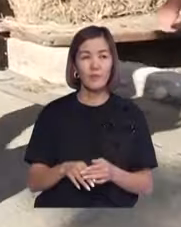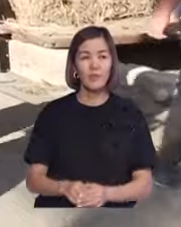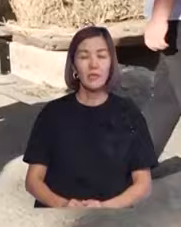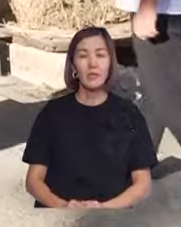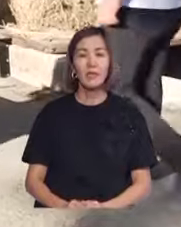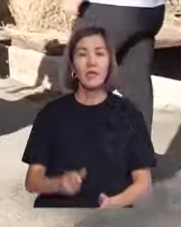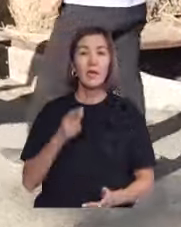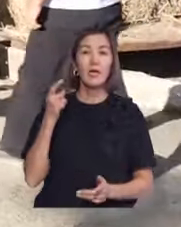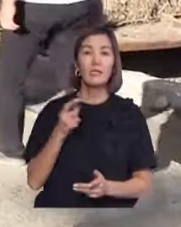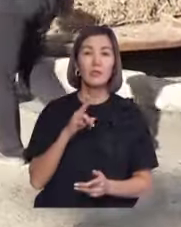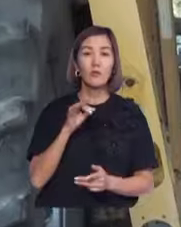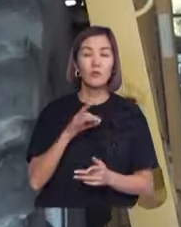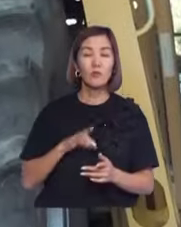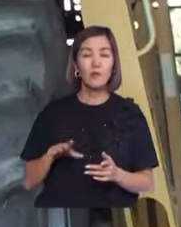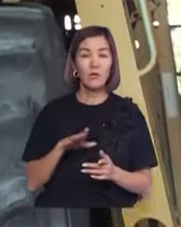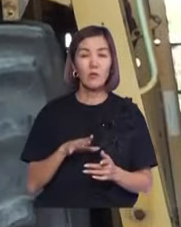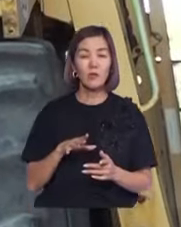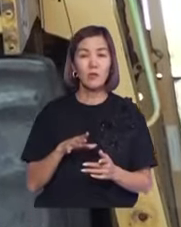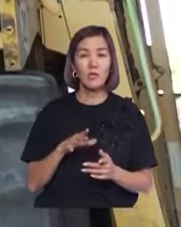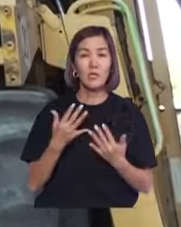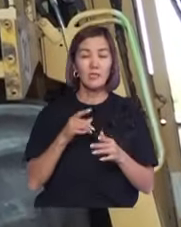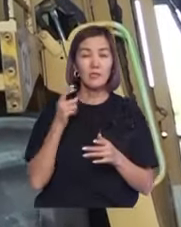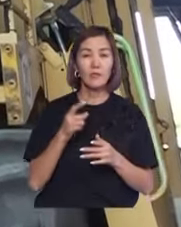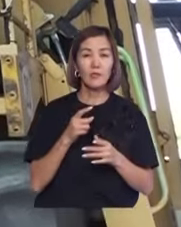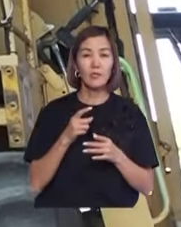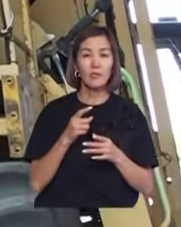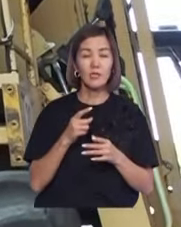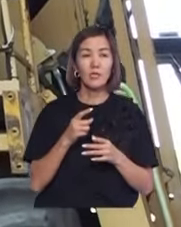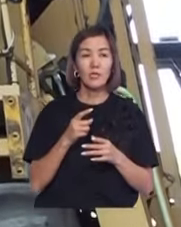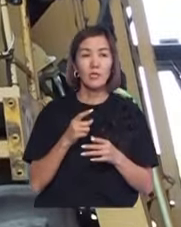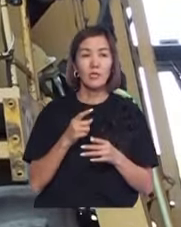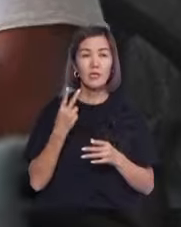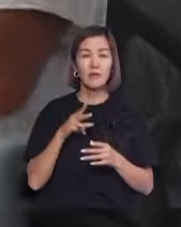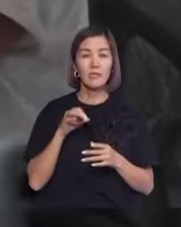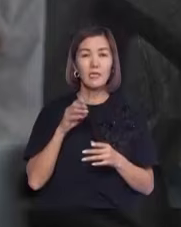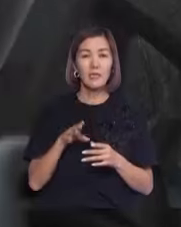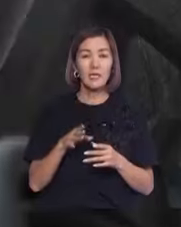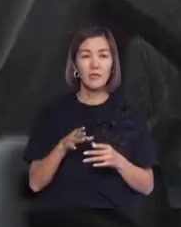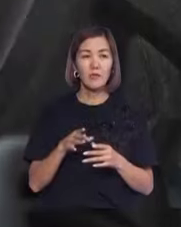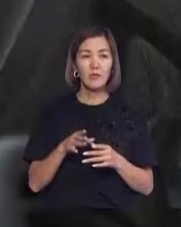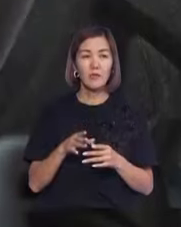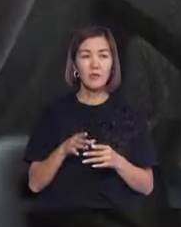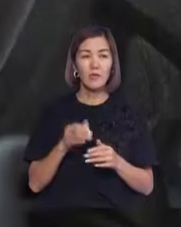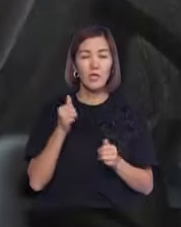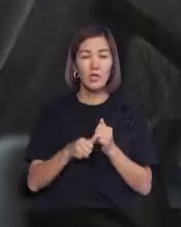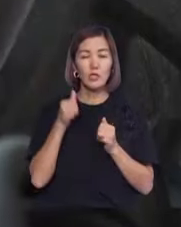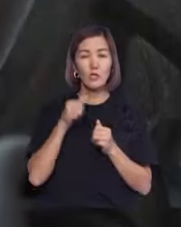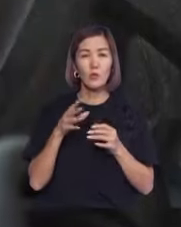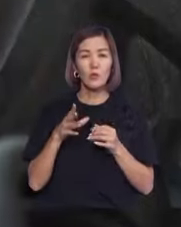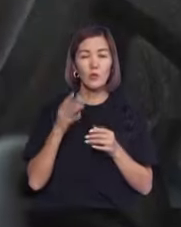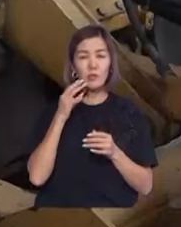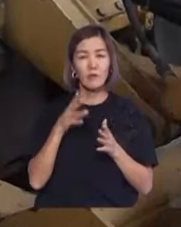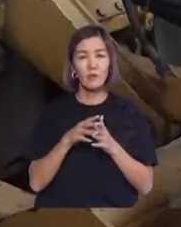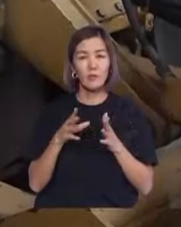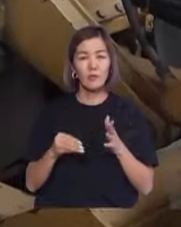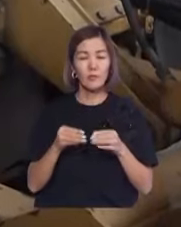Зиналов, фермер из Куксусского района, занимается сельским хозяйством уже четверть века. В течение многих лет он ежегодно сажал сахарную свеклу на площади в